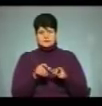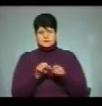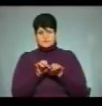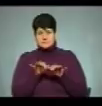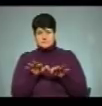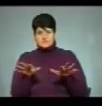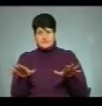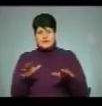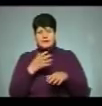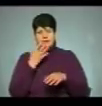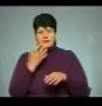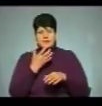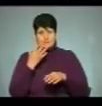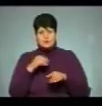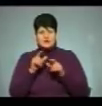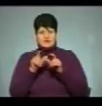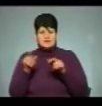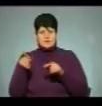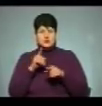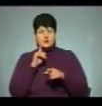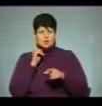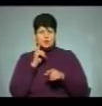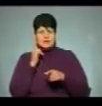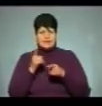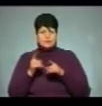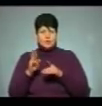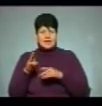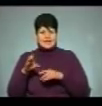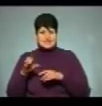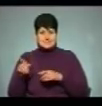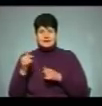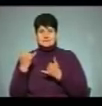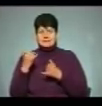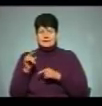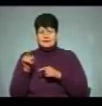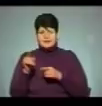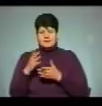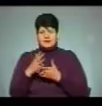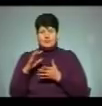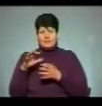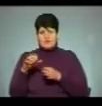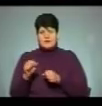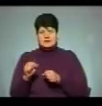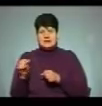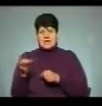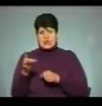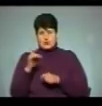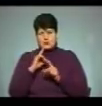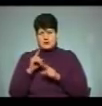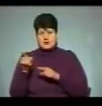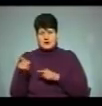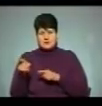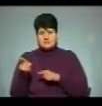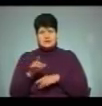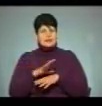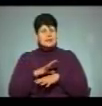в станцію юних натуралістів, яка на даний момент знаходиться у власності районної ради, тобто не